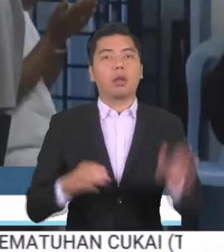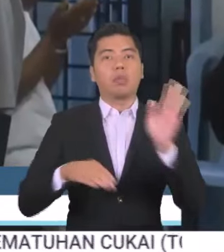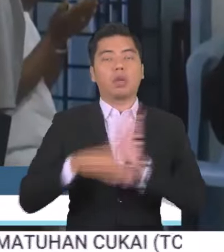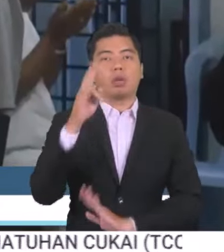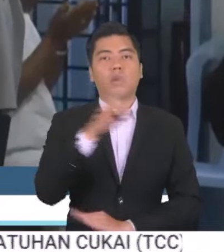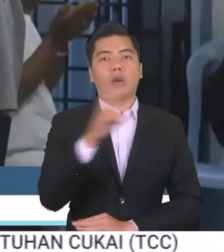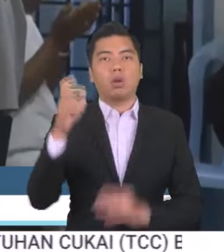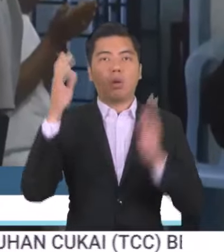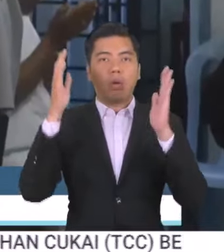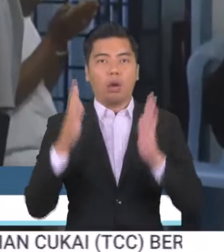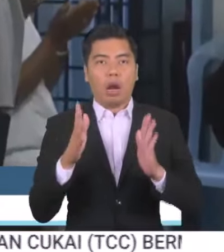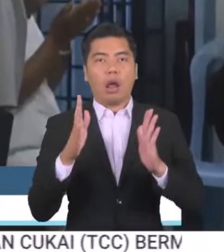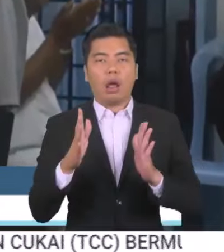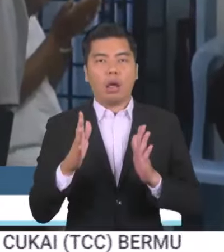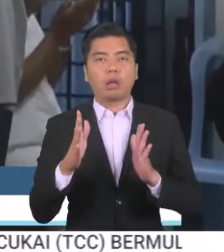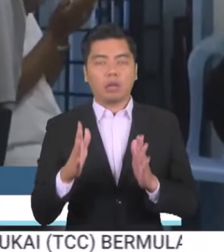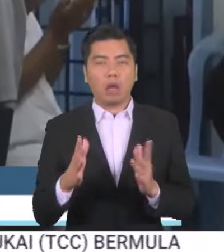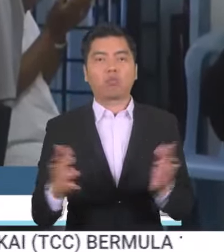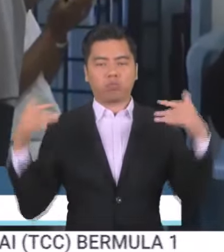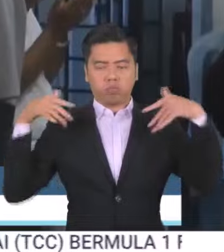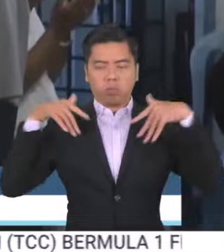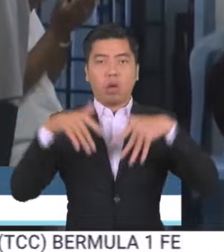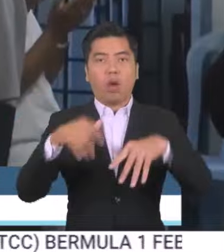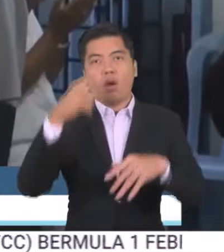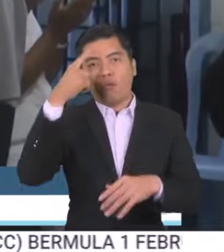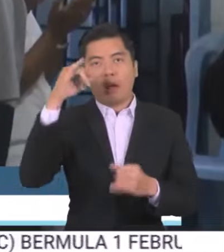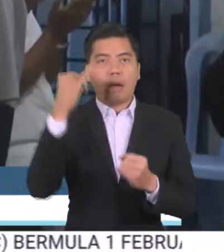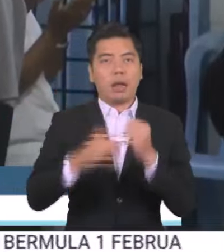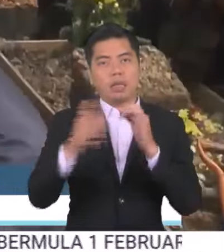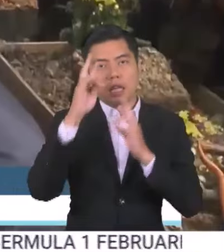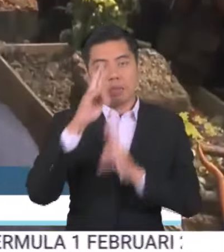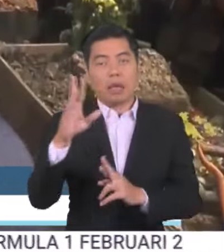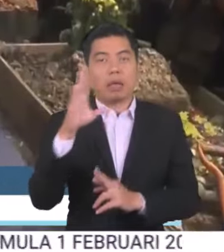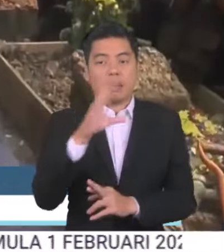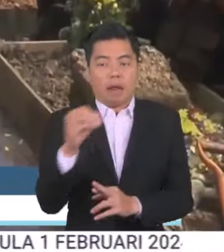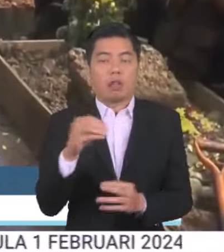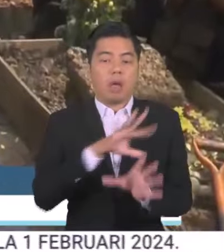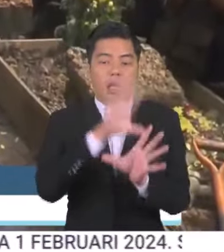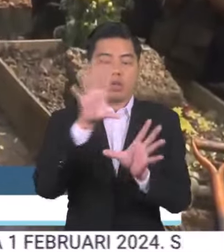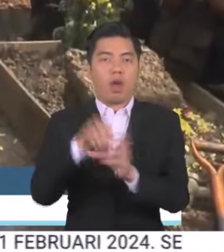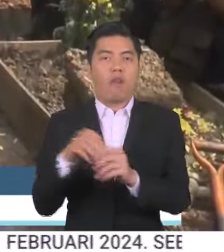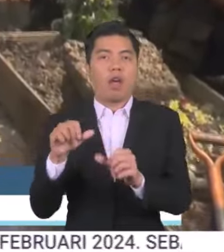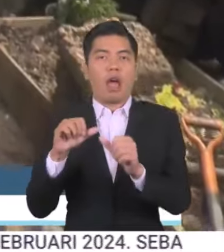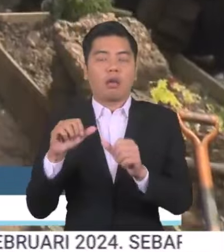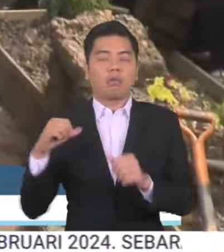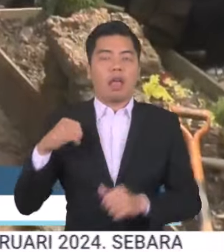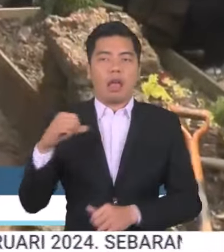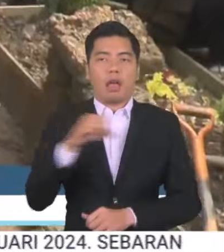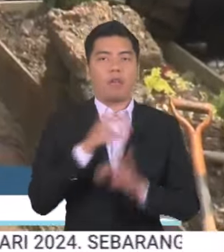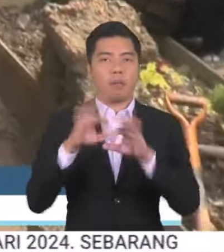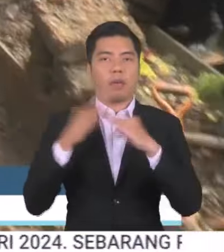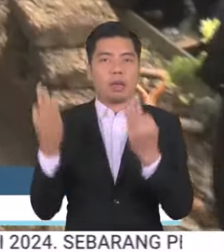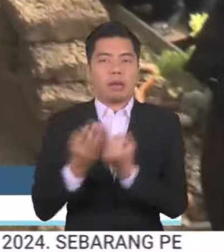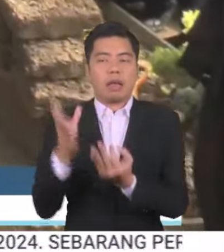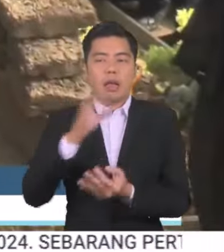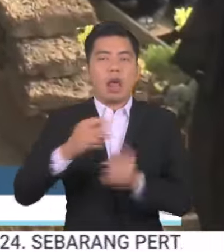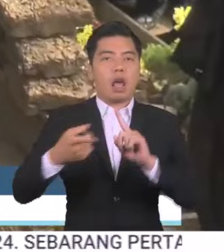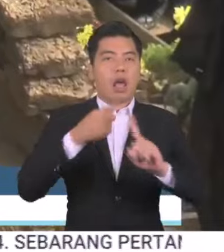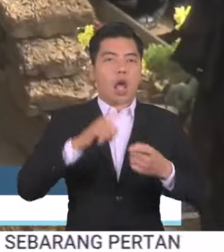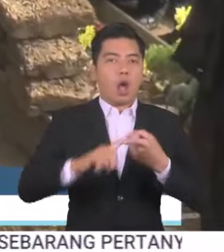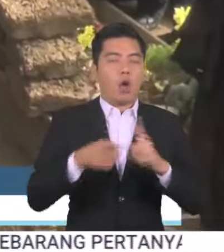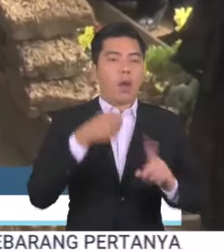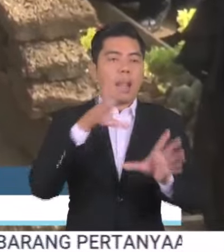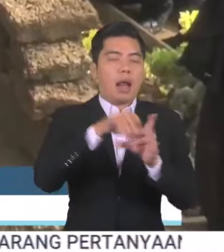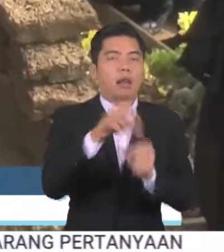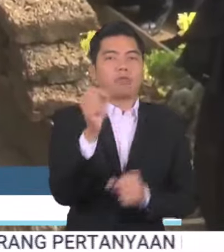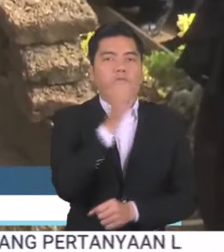Lebih 200 orang menghadiri perjalanan terakhir Allahyarham selain ahli keluarga, termasuk rakan-rakan seperjuangan dalam industri